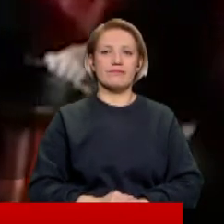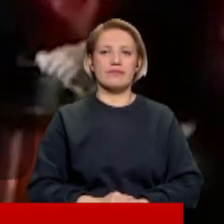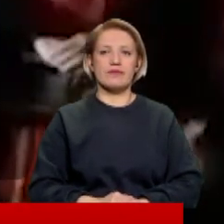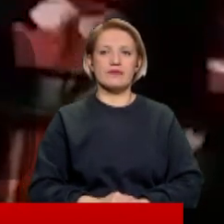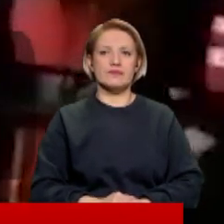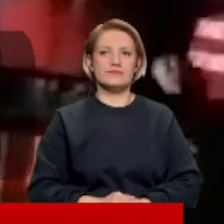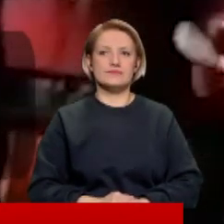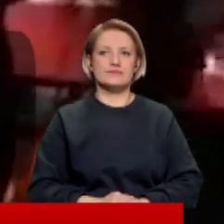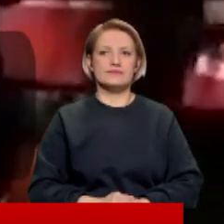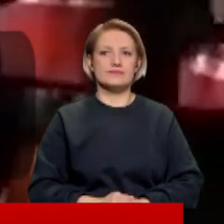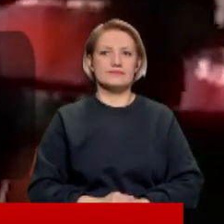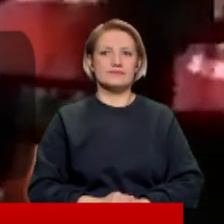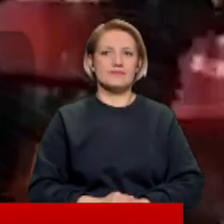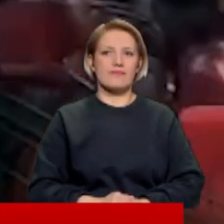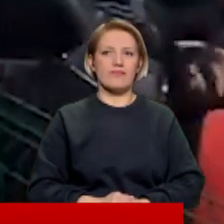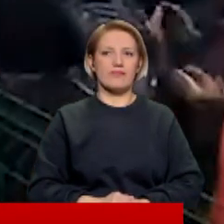helaldir